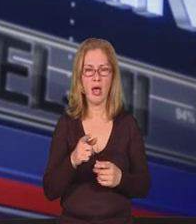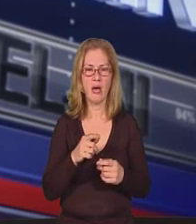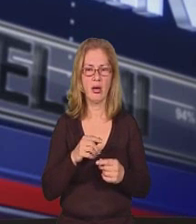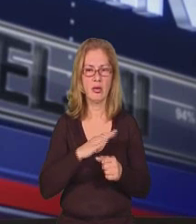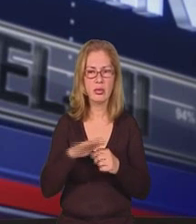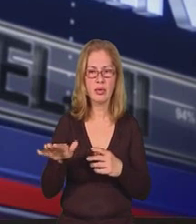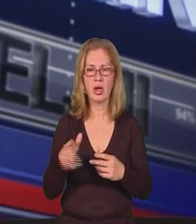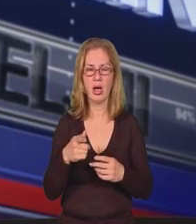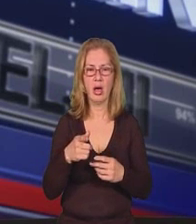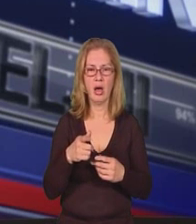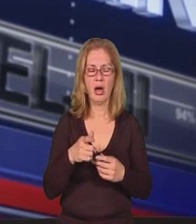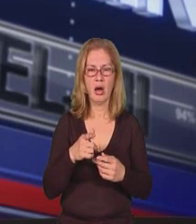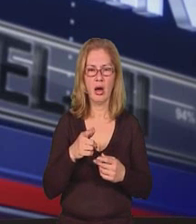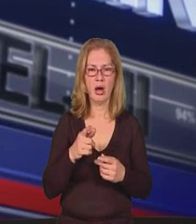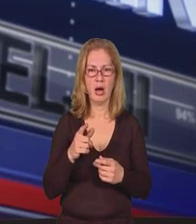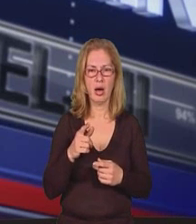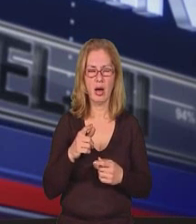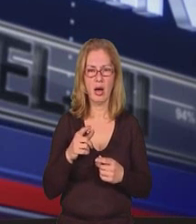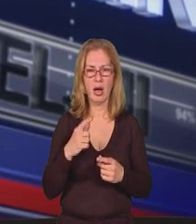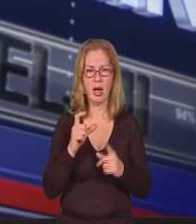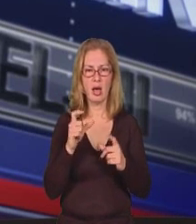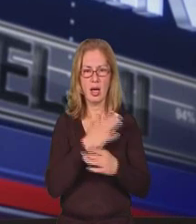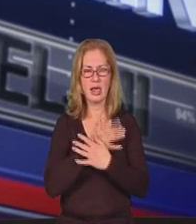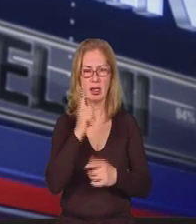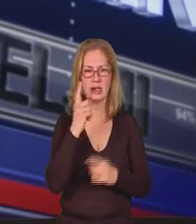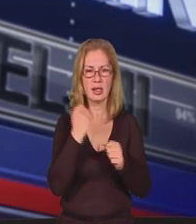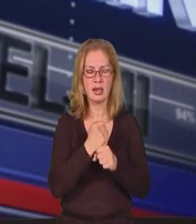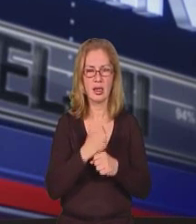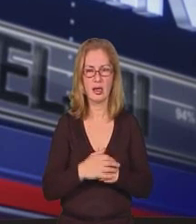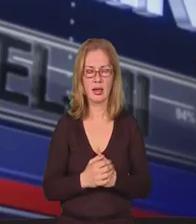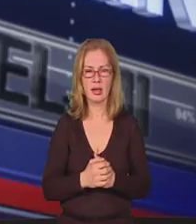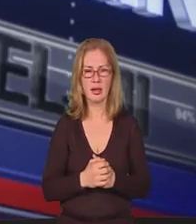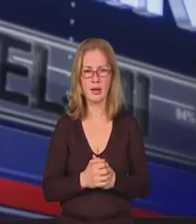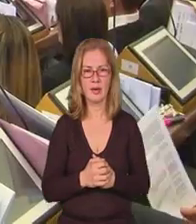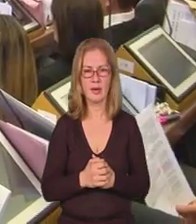i ZIG-a, kao i izveštaj o budžetu za prvih 9 meseci ove godine.